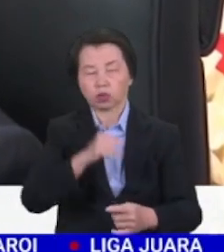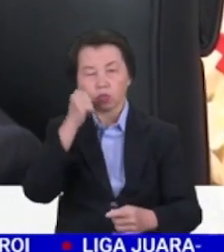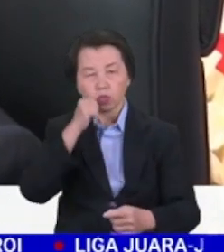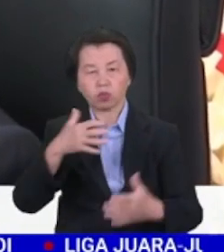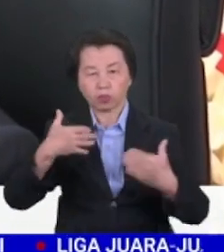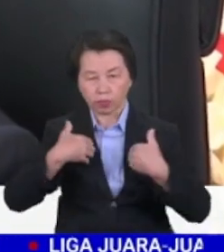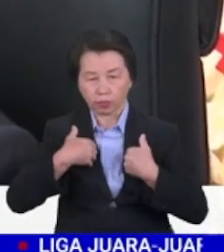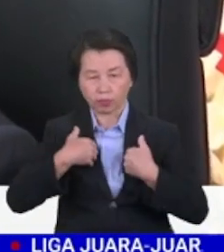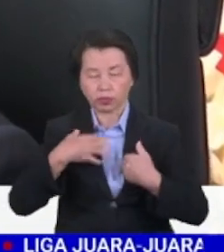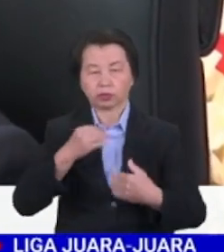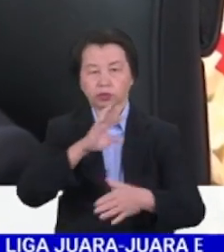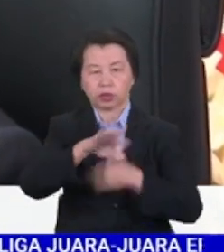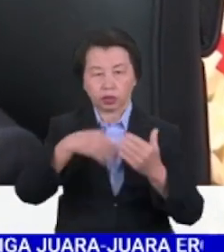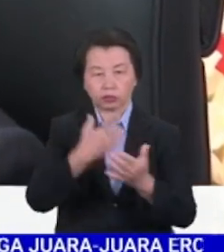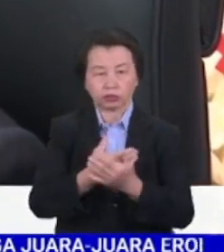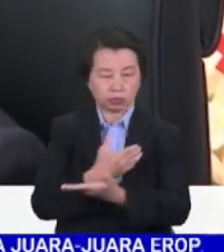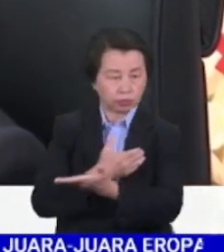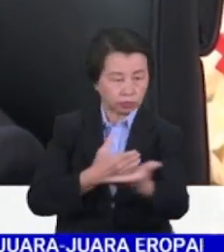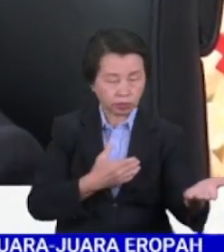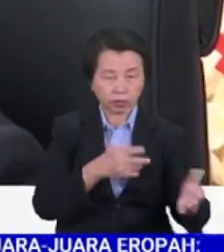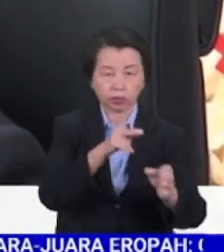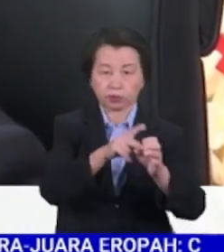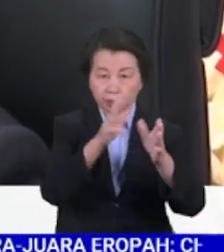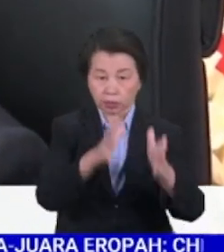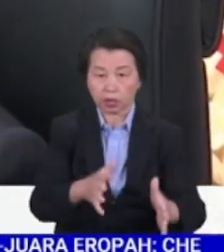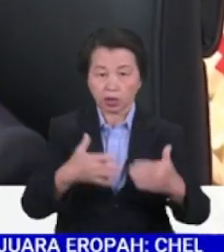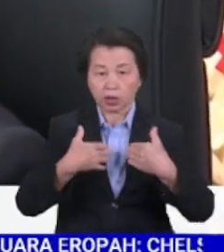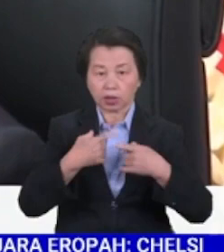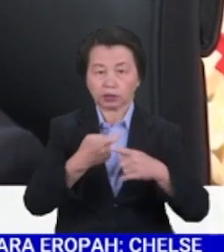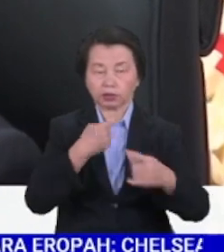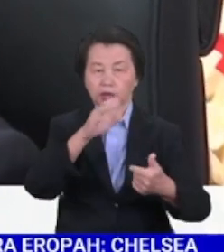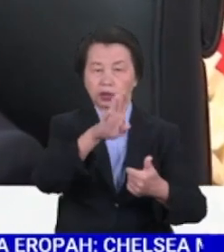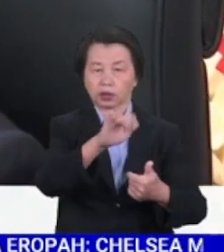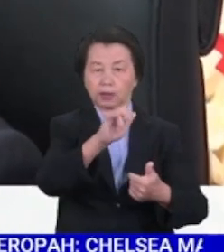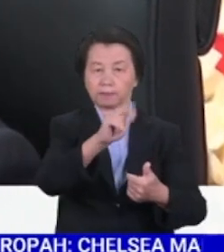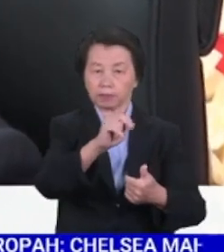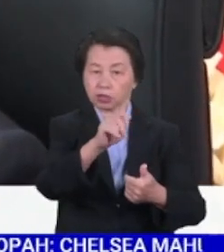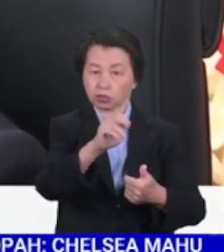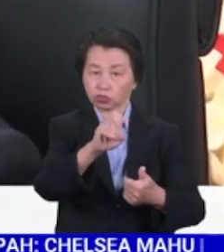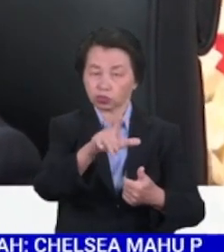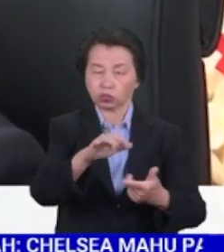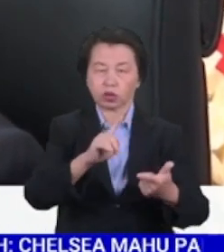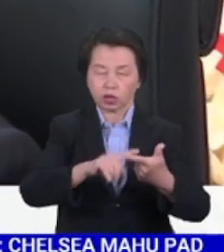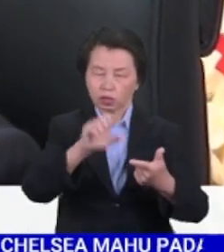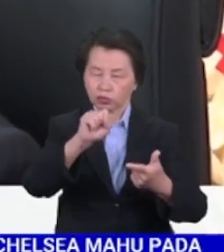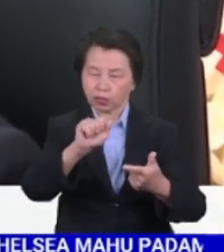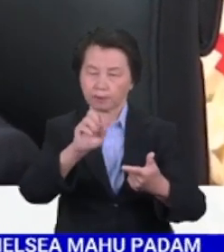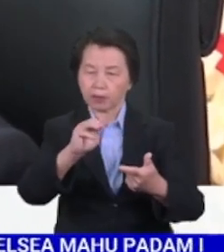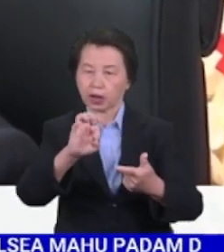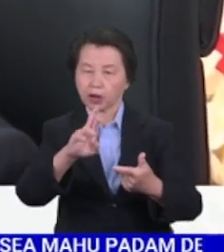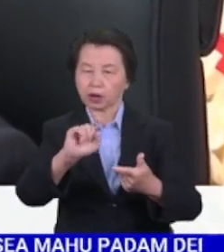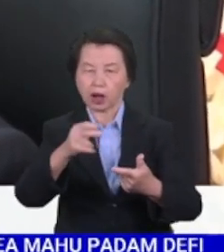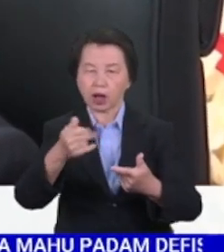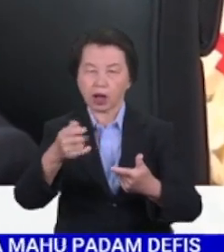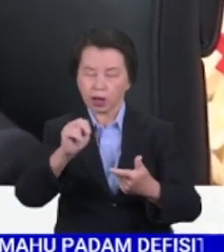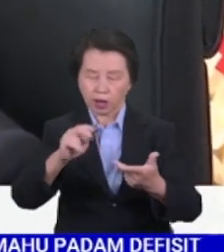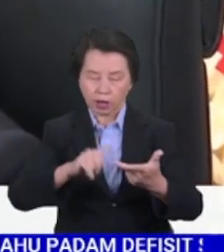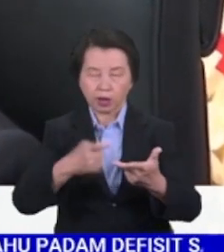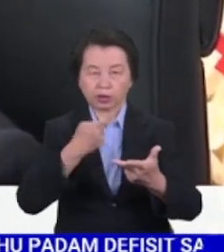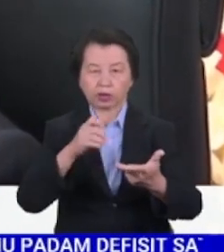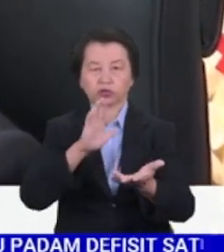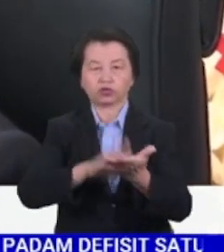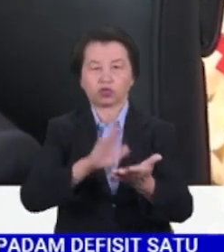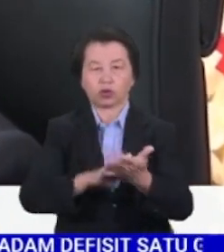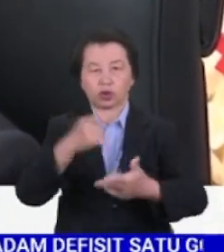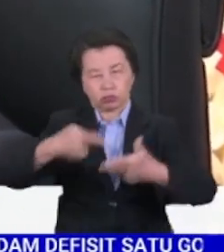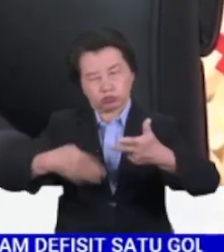perempuan. Dan semua mereka ini ada juga dari Bintulu dan daripada Semarahan, daripada sekolah-sekolah